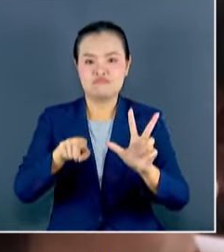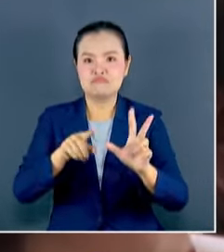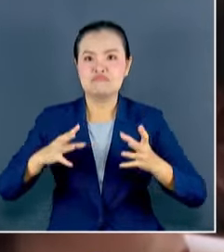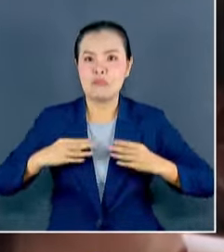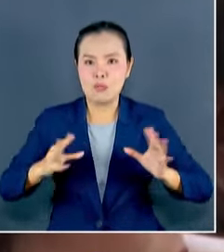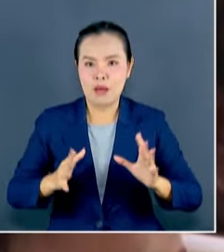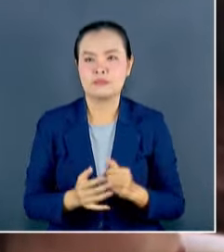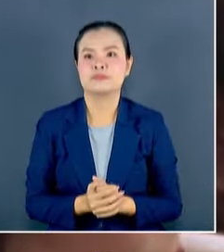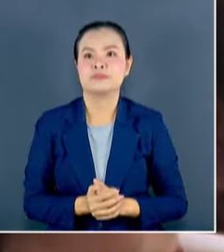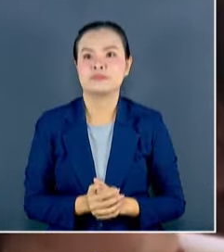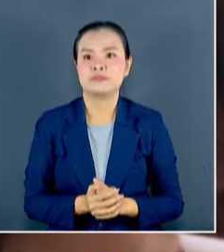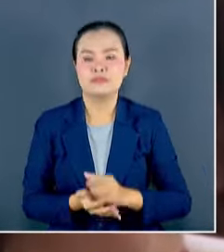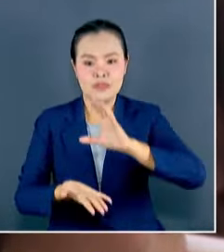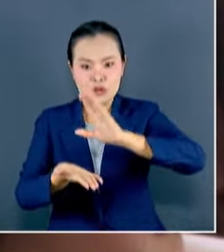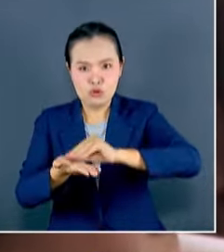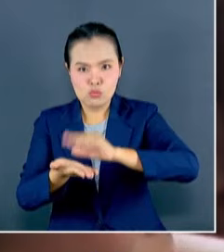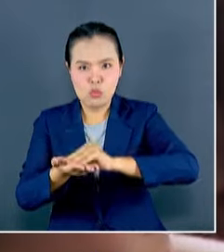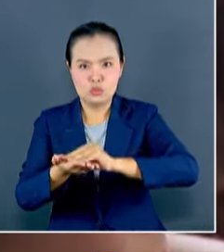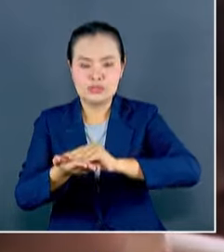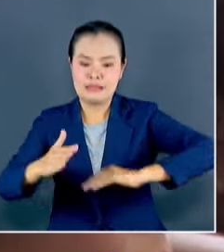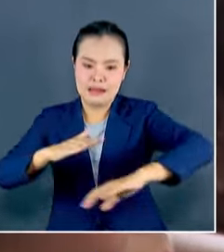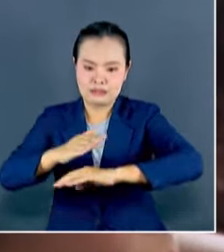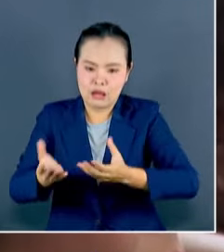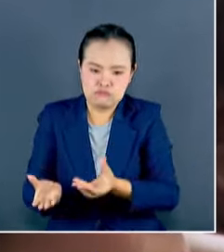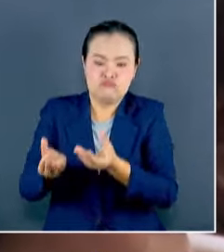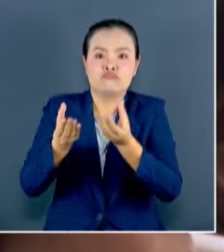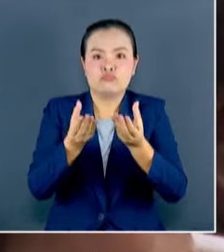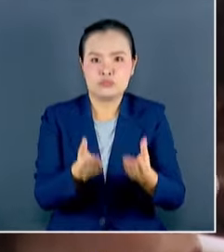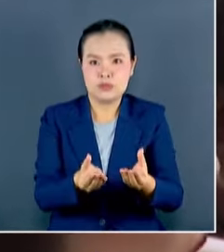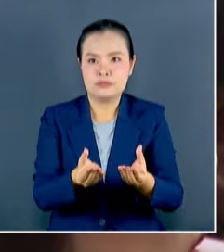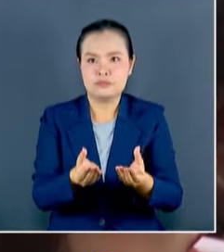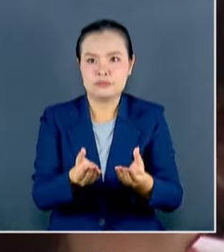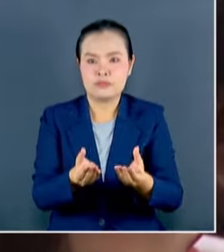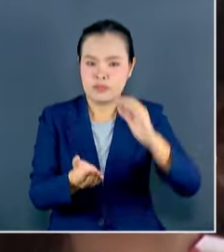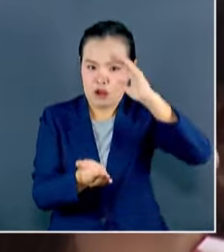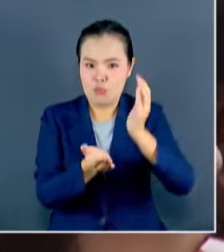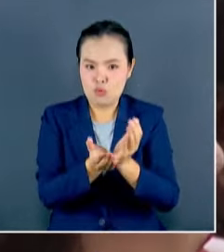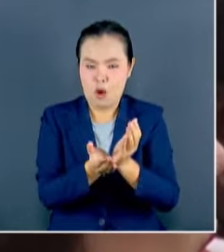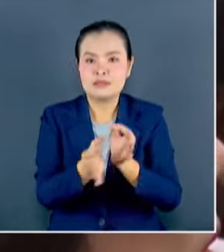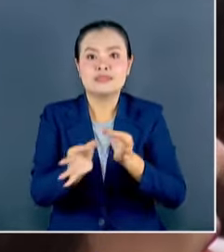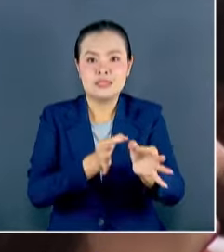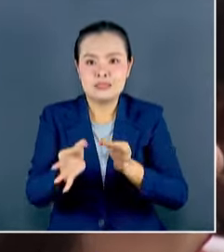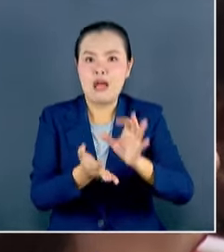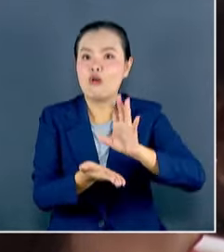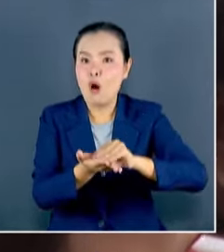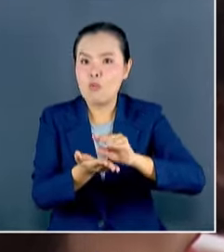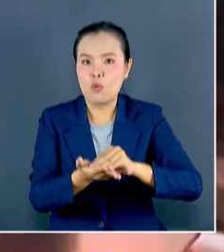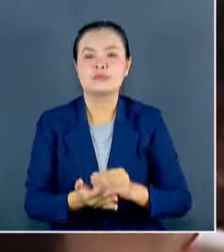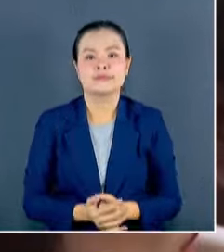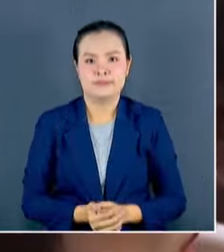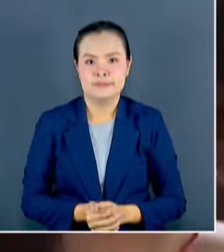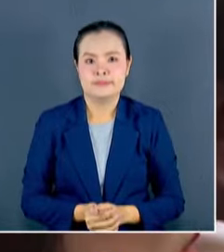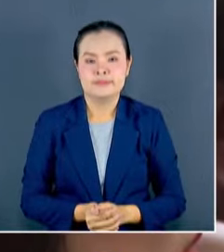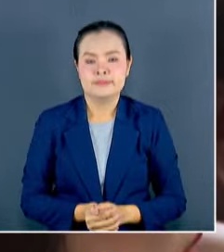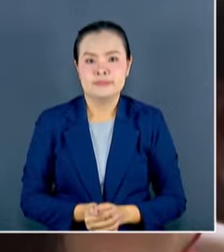วเขาบอกว่าเขาจะไปรวมเอกสารที่เกี่ยวข้องมานะครับเพื่อที่จะมอบให้พนักงานสวนเพื่อที่จะชี้แจงข้อจริงต่อไปนะครับก็ใน